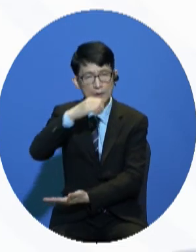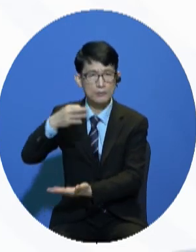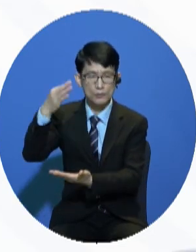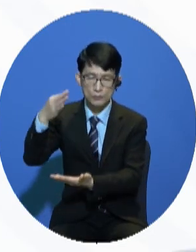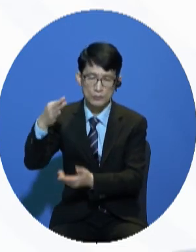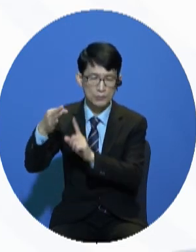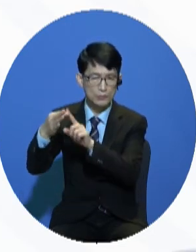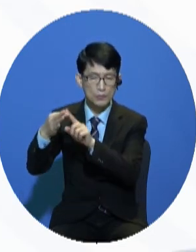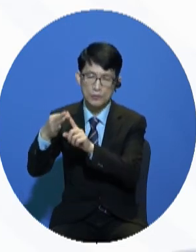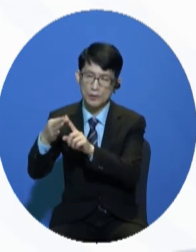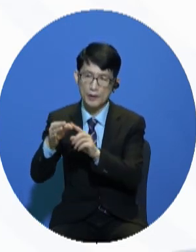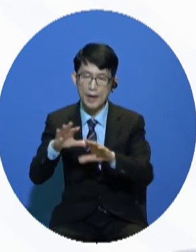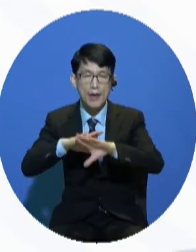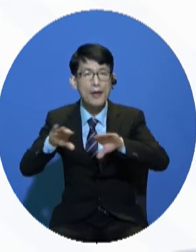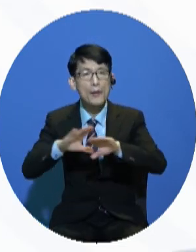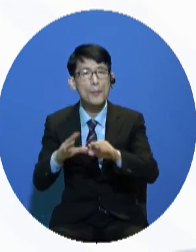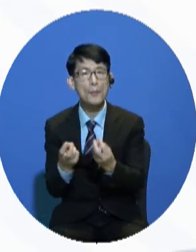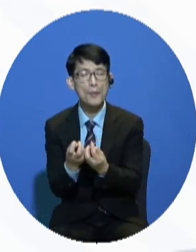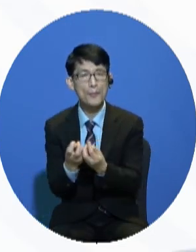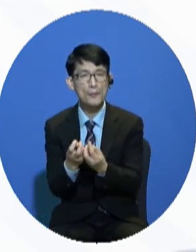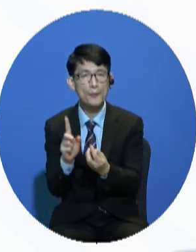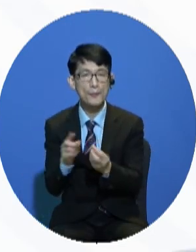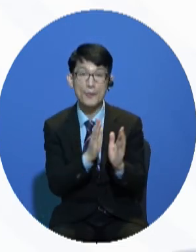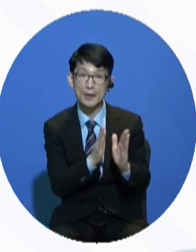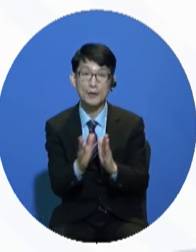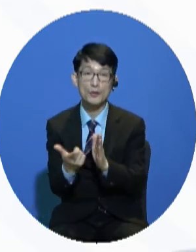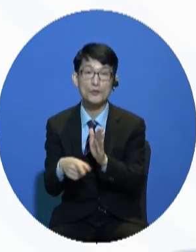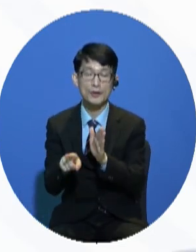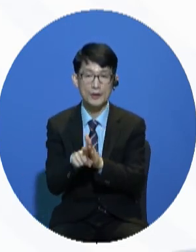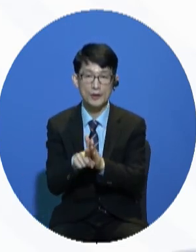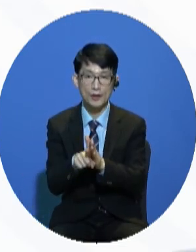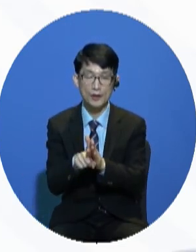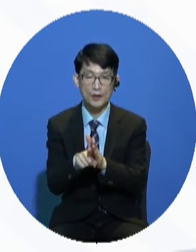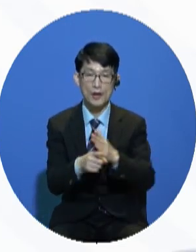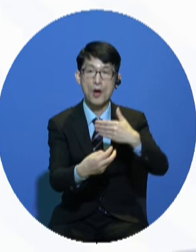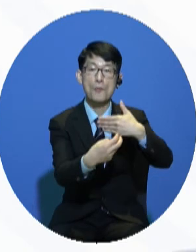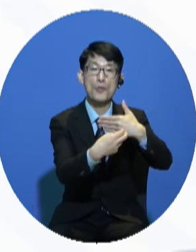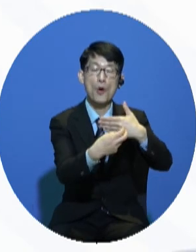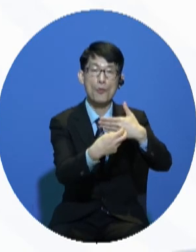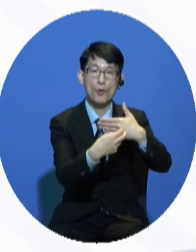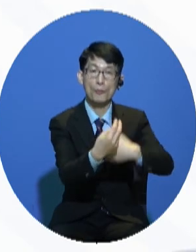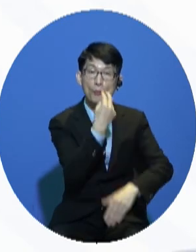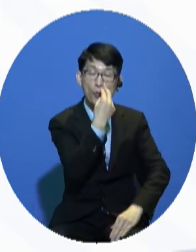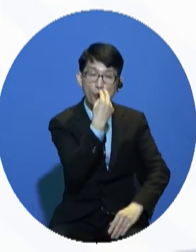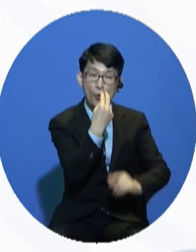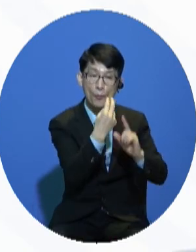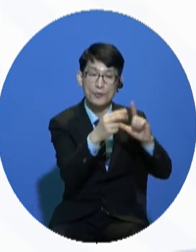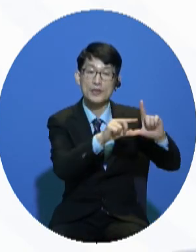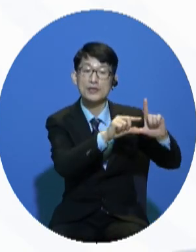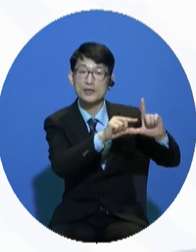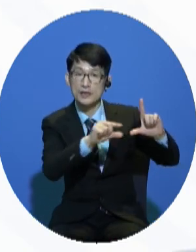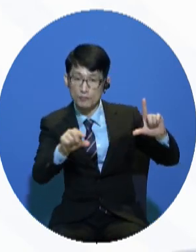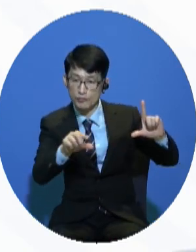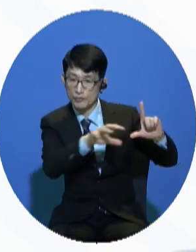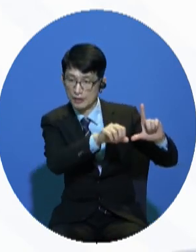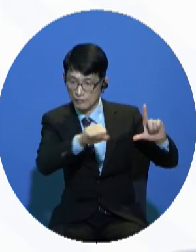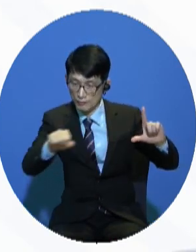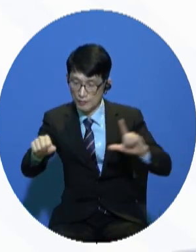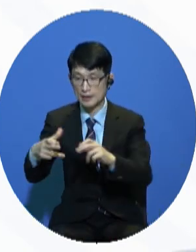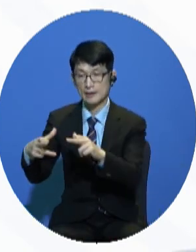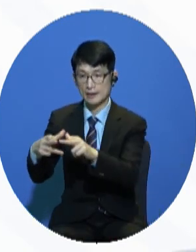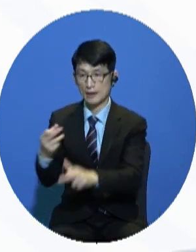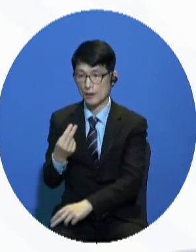극복하기 위해서 그 호주의 의료보험에서 의료보험 중 일부를